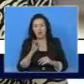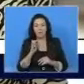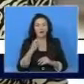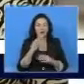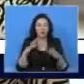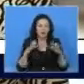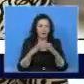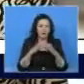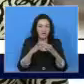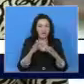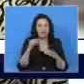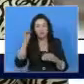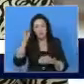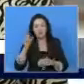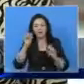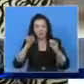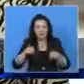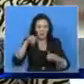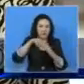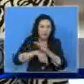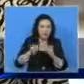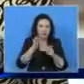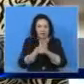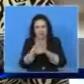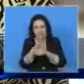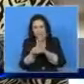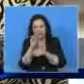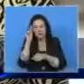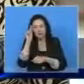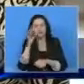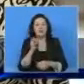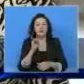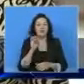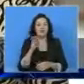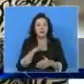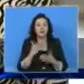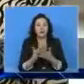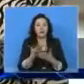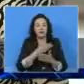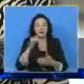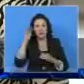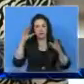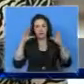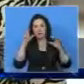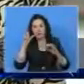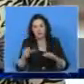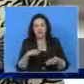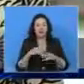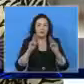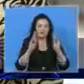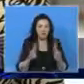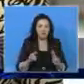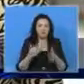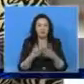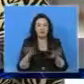и студенты изучать его творчество его биографию Кроме того для наших студентов есть специальные предметы